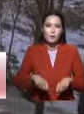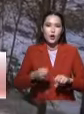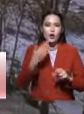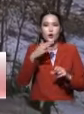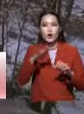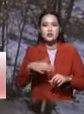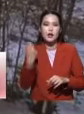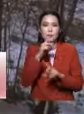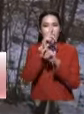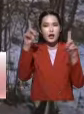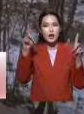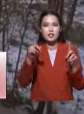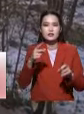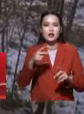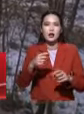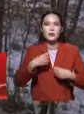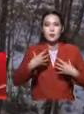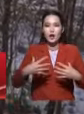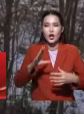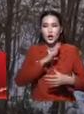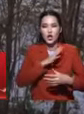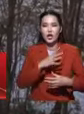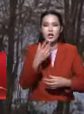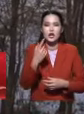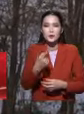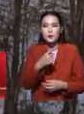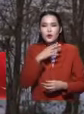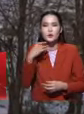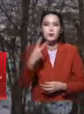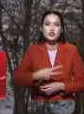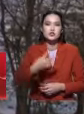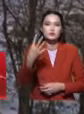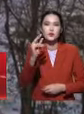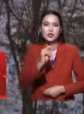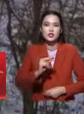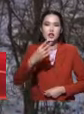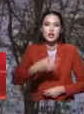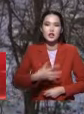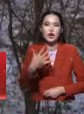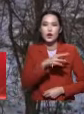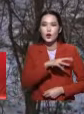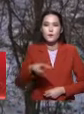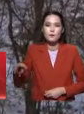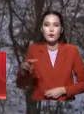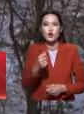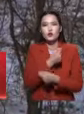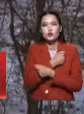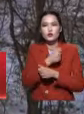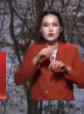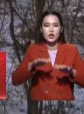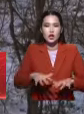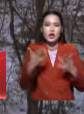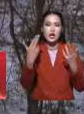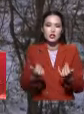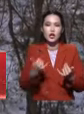Ұлыбританияда ерекше байқау ұйымдастырған екен. Онда бір жұп 24 сағат 44 минут бойы құшақтасып тұрған. Әрине,